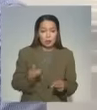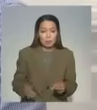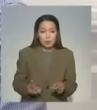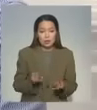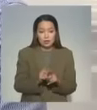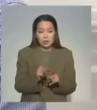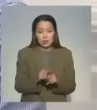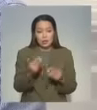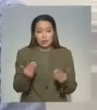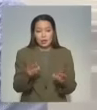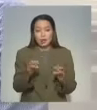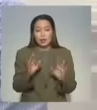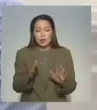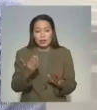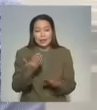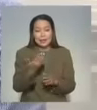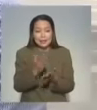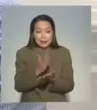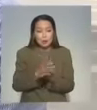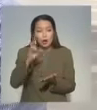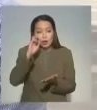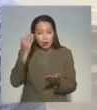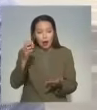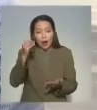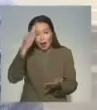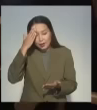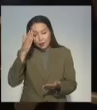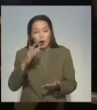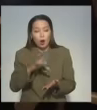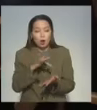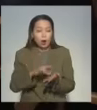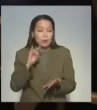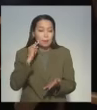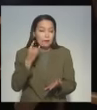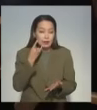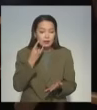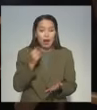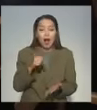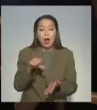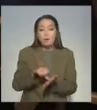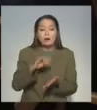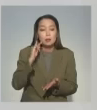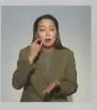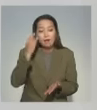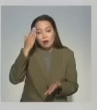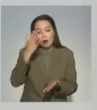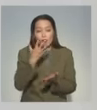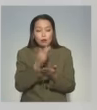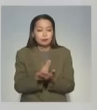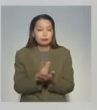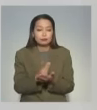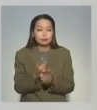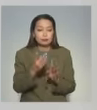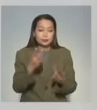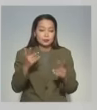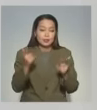А кидает не кто-то, а именно государство в лице акимата города Павлодар. Представители павлодарского акимата, в свою очередь, не согласны